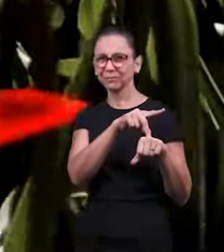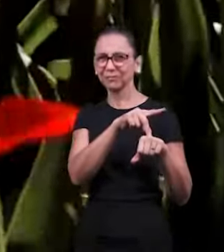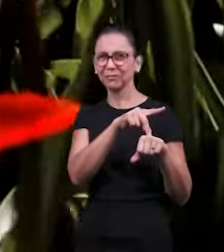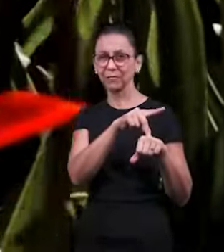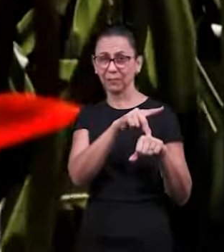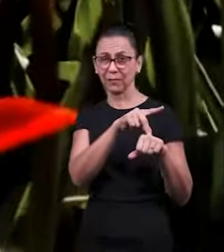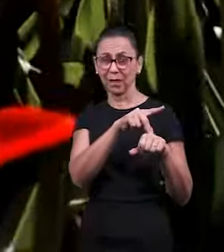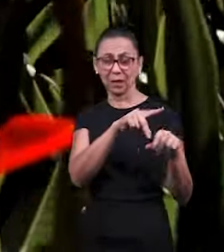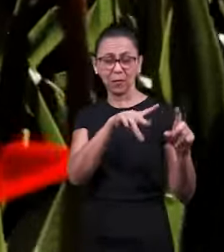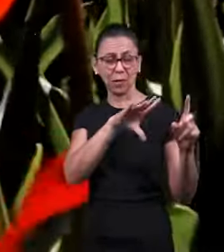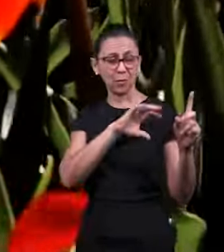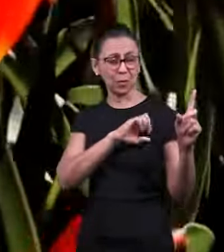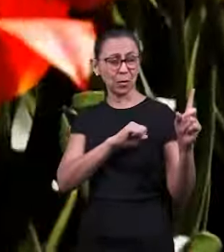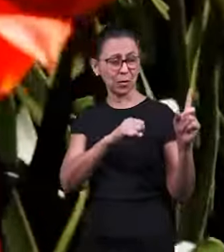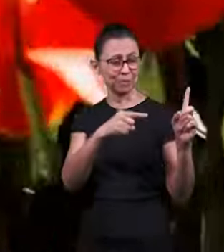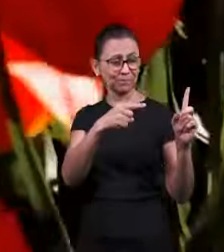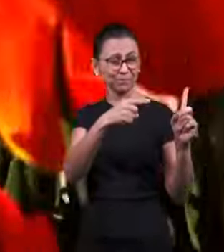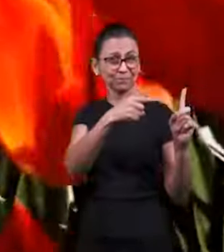любовь, любовь такая